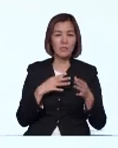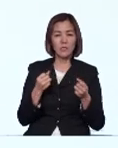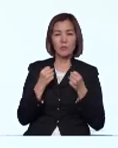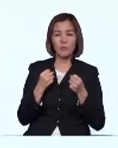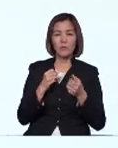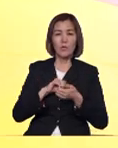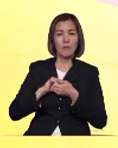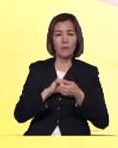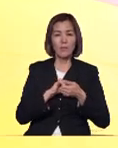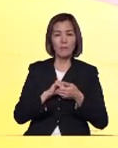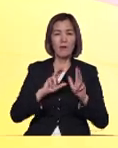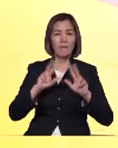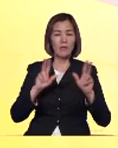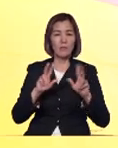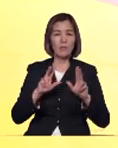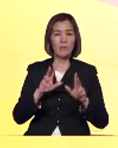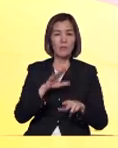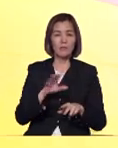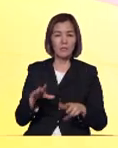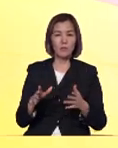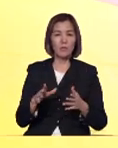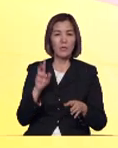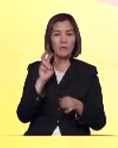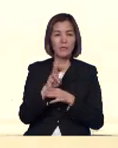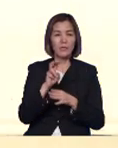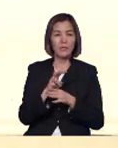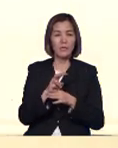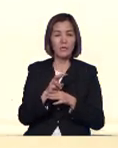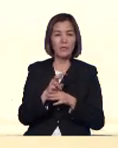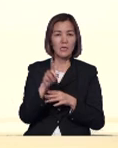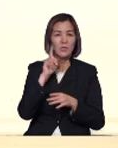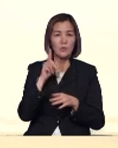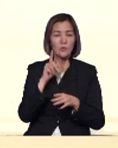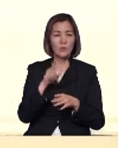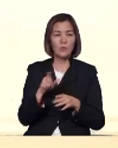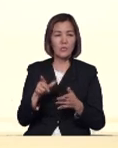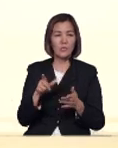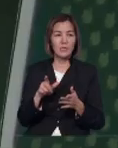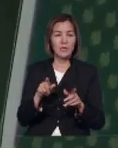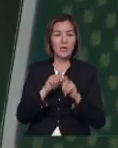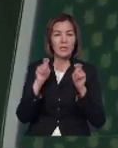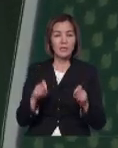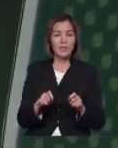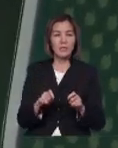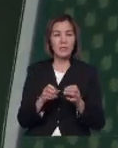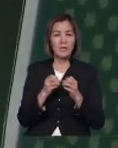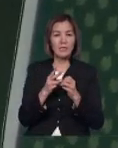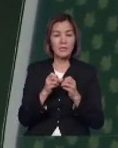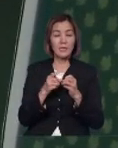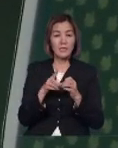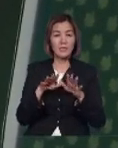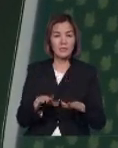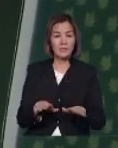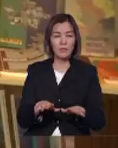видами спорта, как борьба, волейбол и баскетбол, а также посещать. А для жителей села Кобрлик в этом учреждении открыты 11 вакантных мест, что